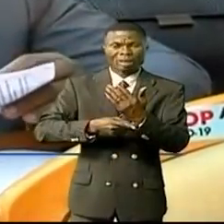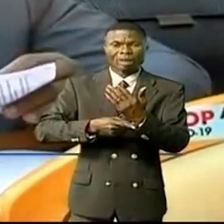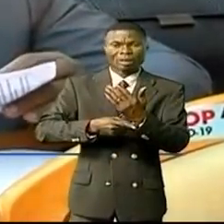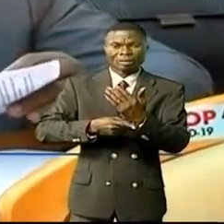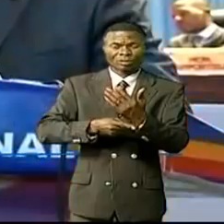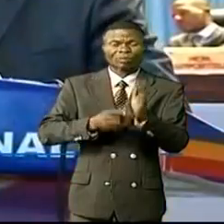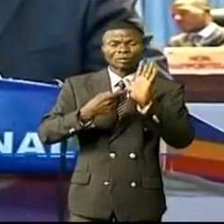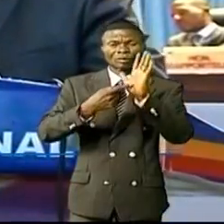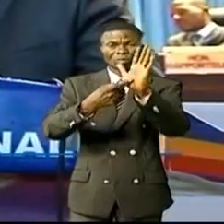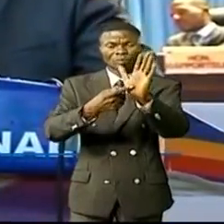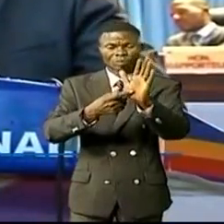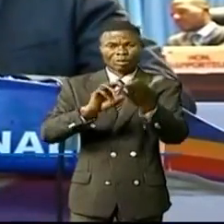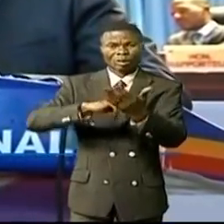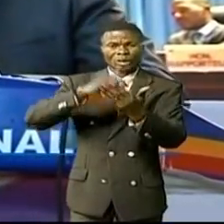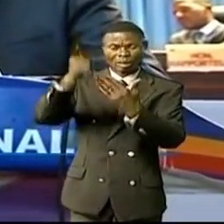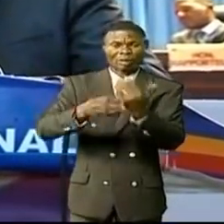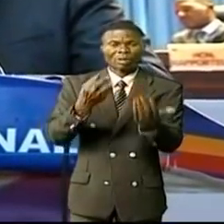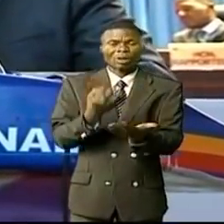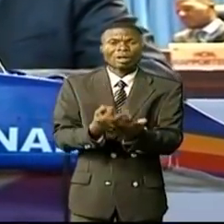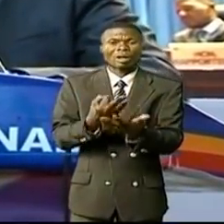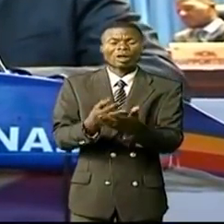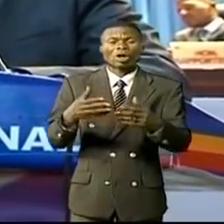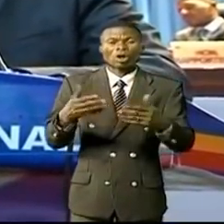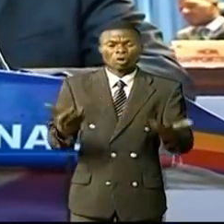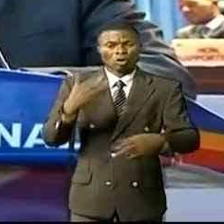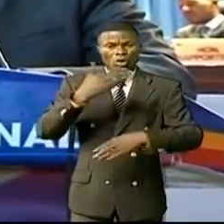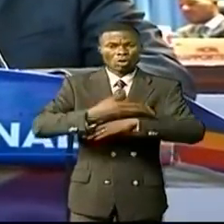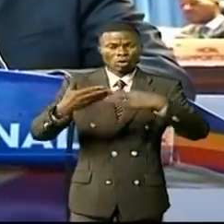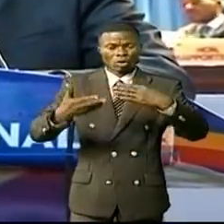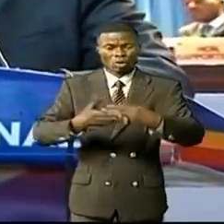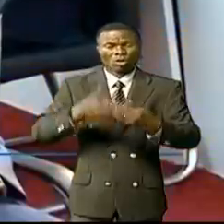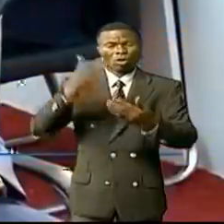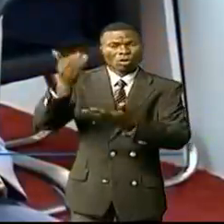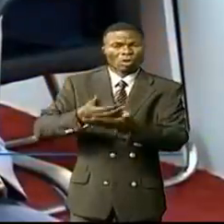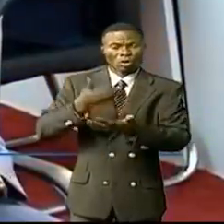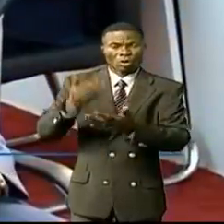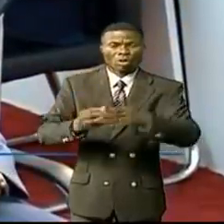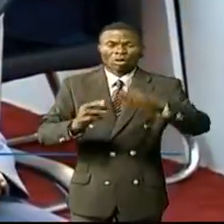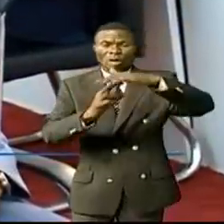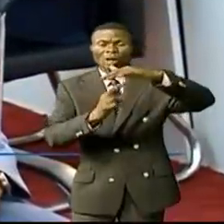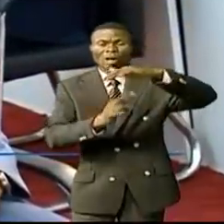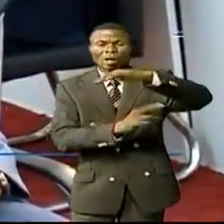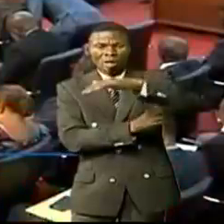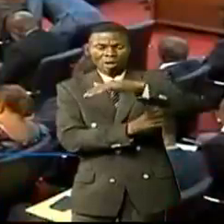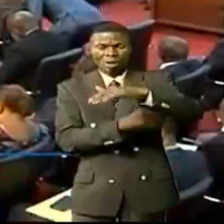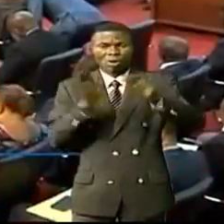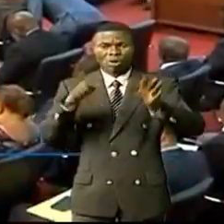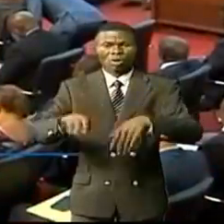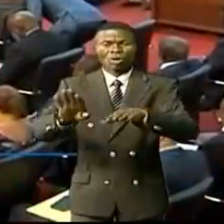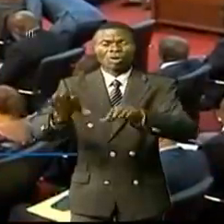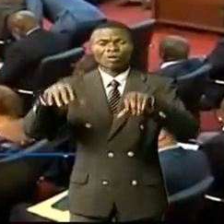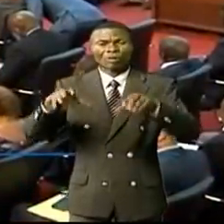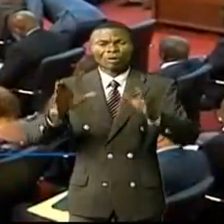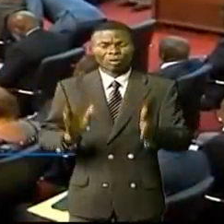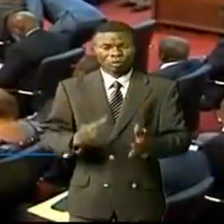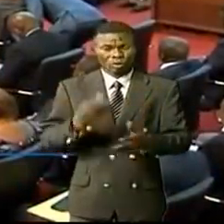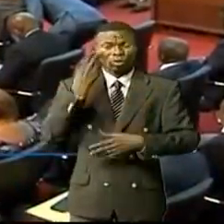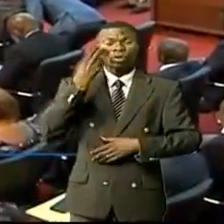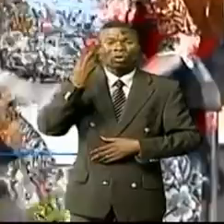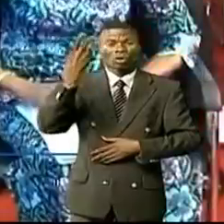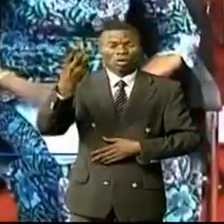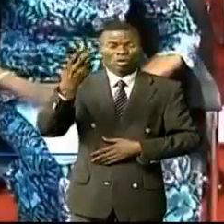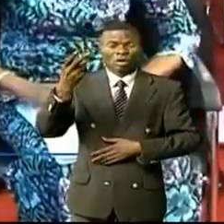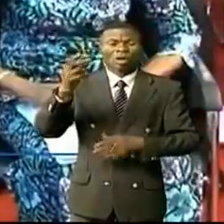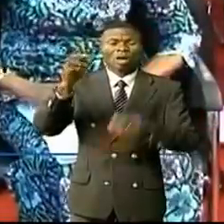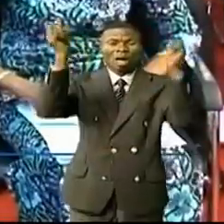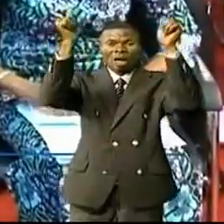a présenté le projet de financement construction et d'exploitation du pont Rotrail sur le fleuve Congo. Une vision continentale